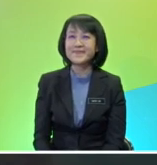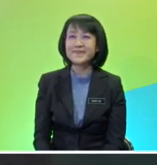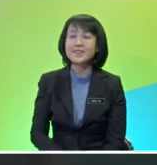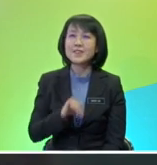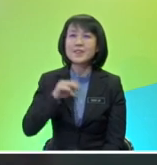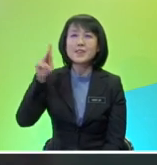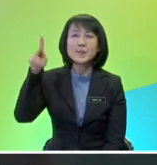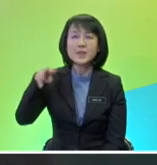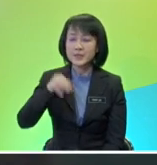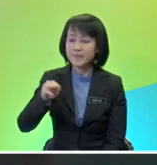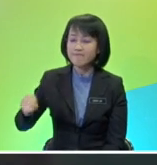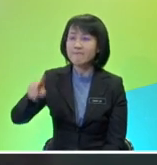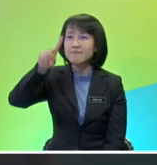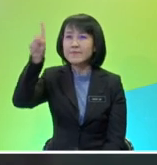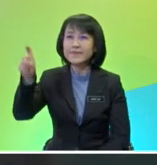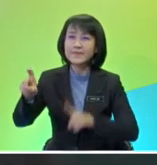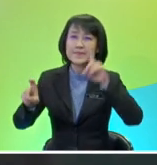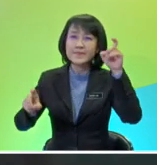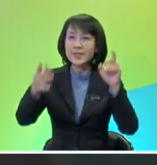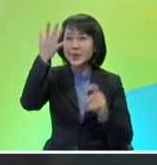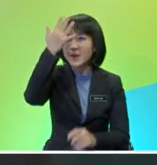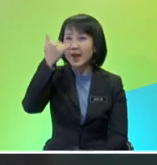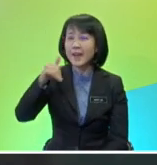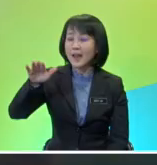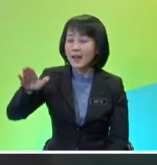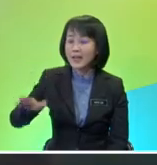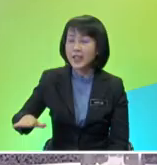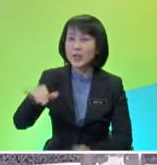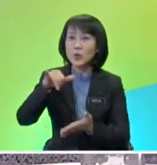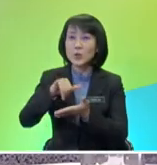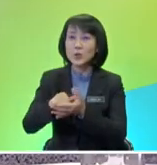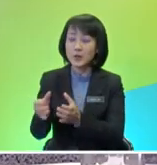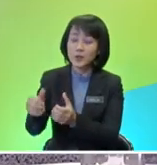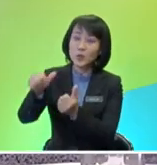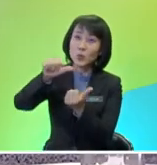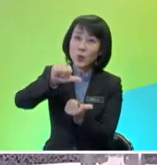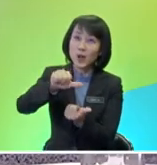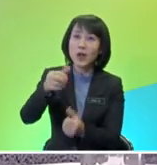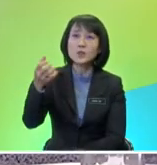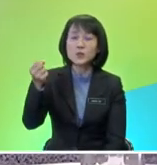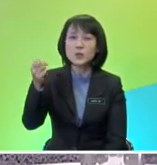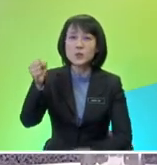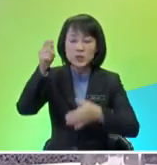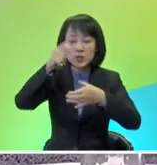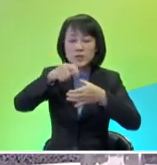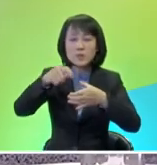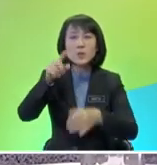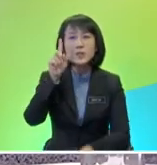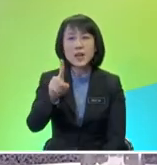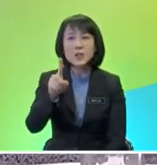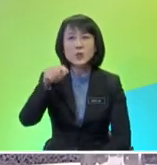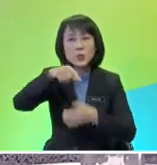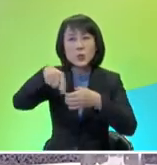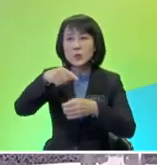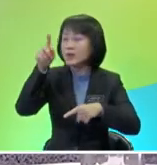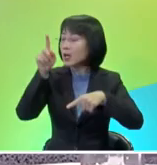tertanya-tanya. Kenapa adik tu bila dia nak tuang susu tu kan, tapi tebuk satu lubang tak boleh. Tapi abang ni suruh dua lubang